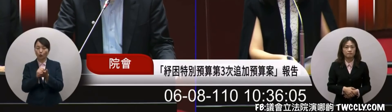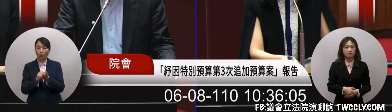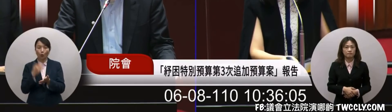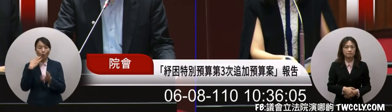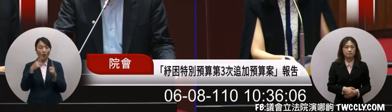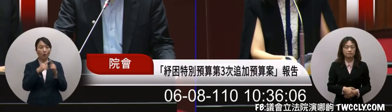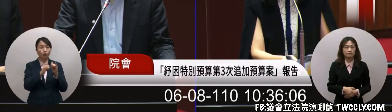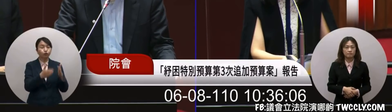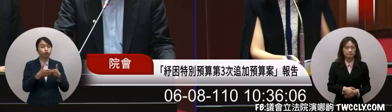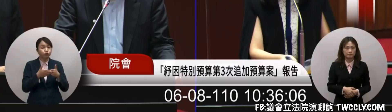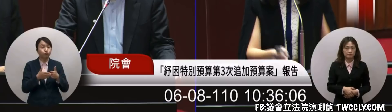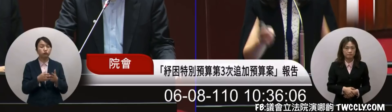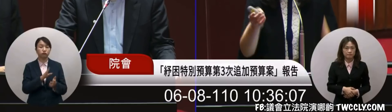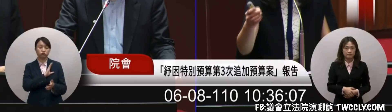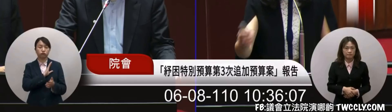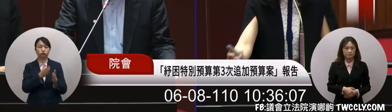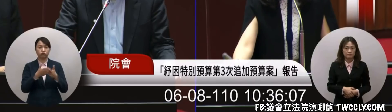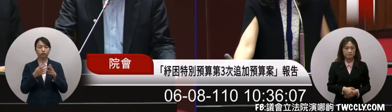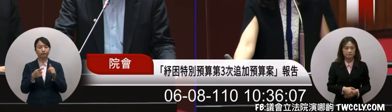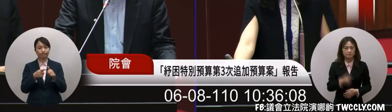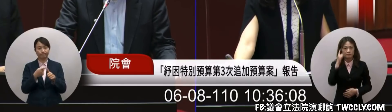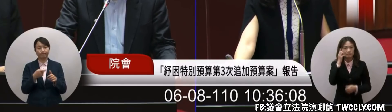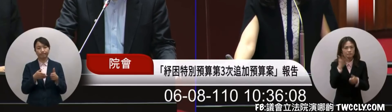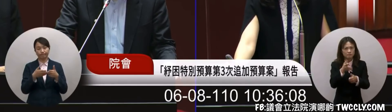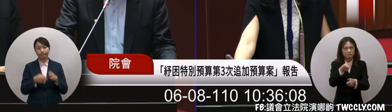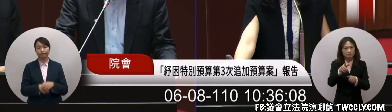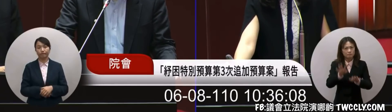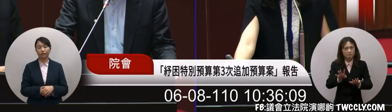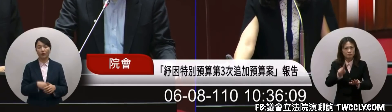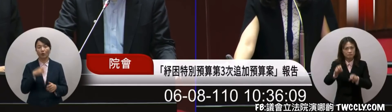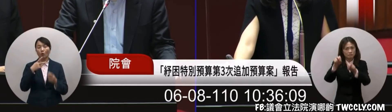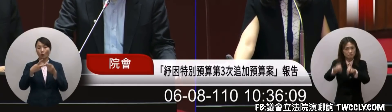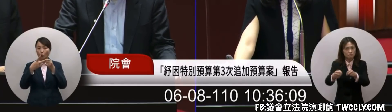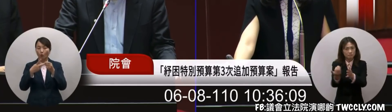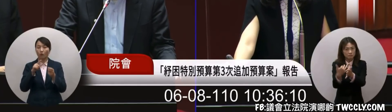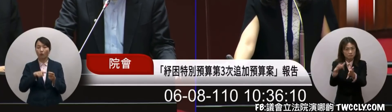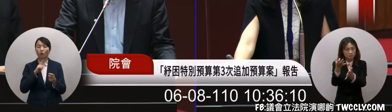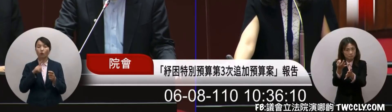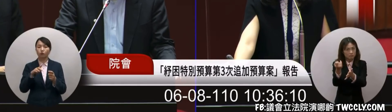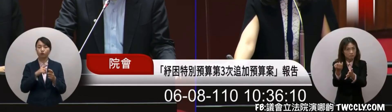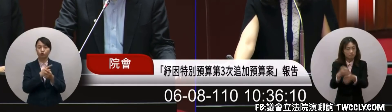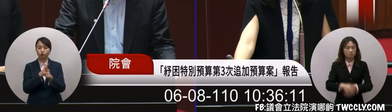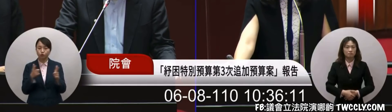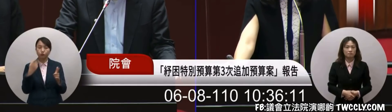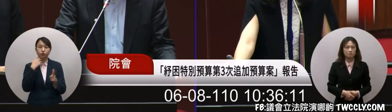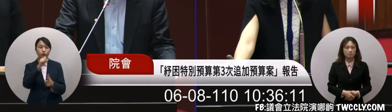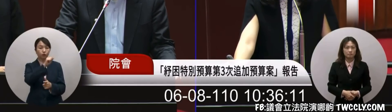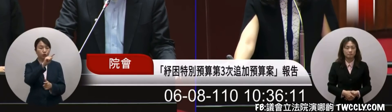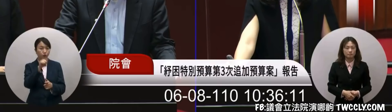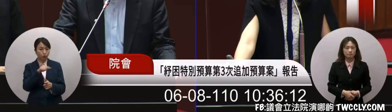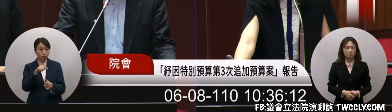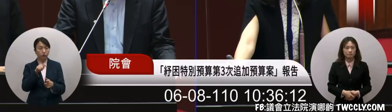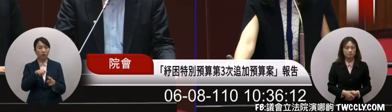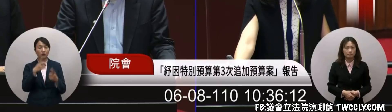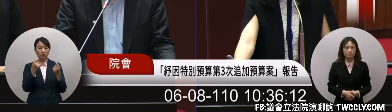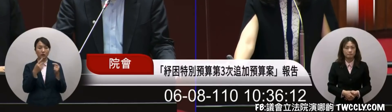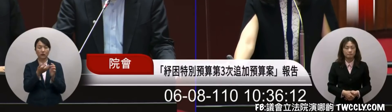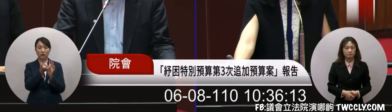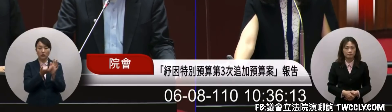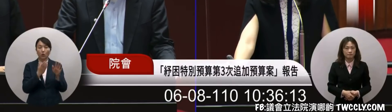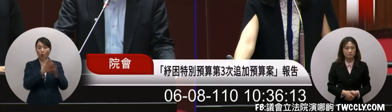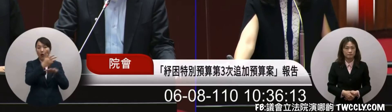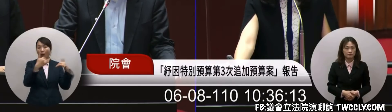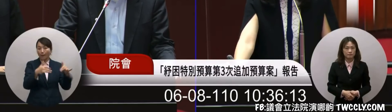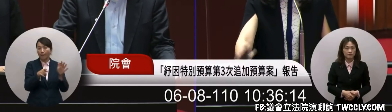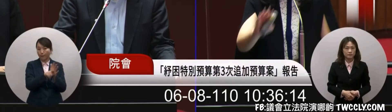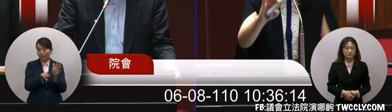民有需要的话。 那我请教你，你这一次的合约预算金额是多少？ 我们所有的这些，比如说 AZ， 我们也是在它还没有通